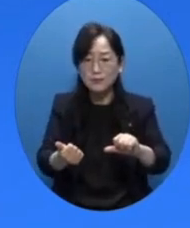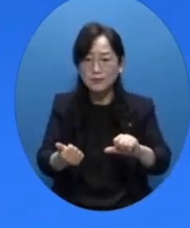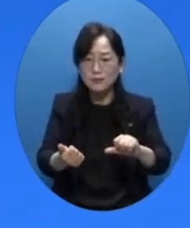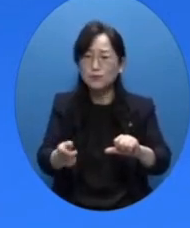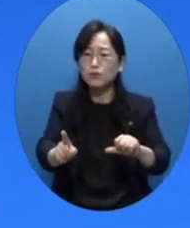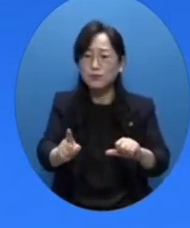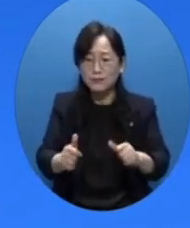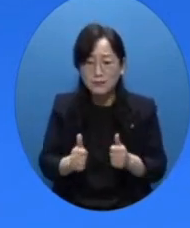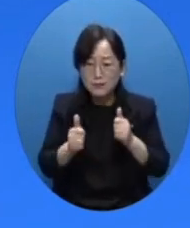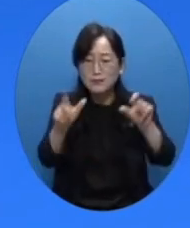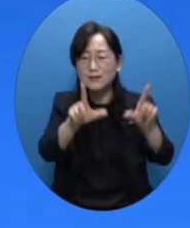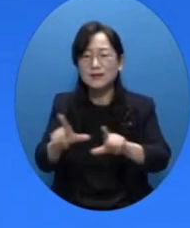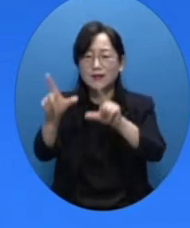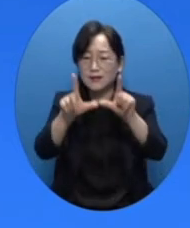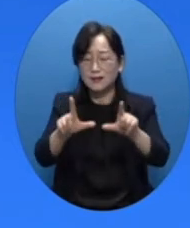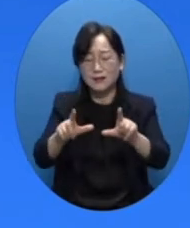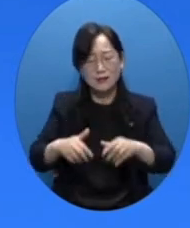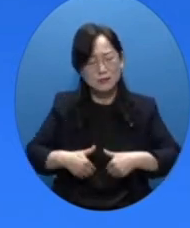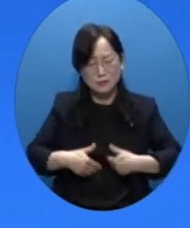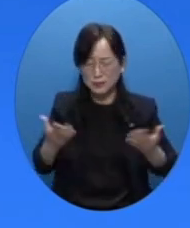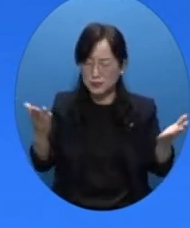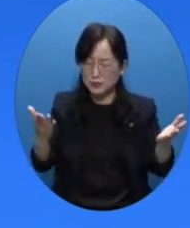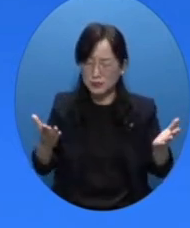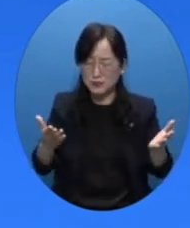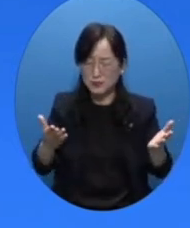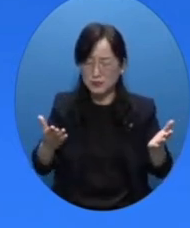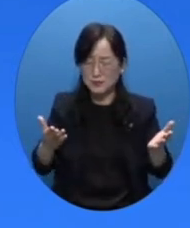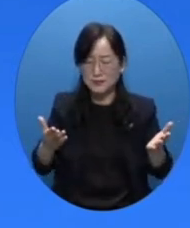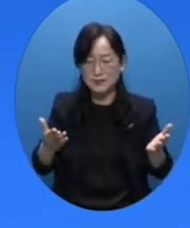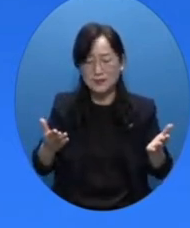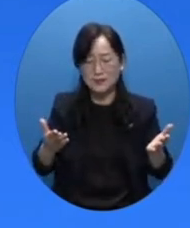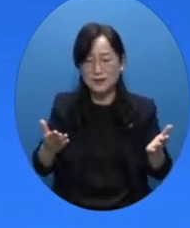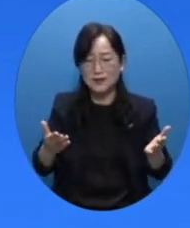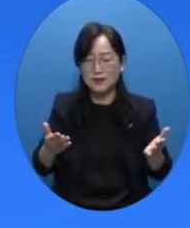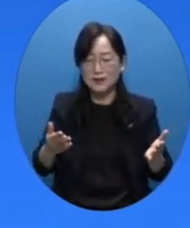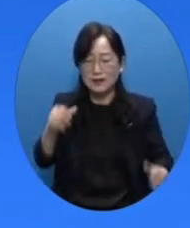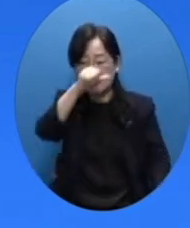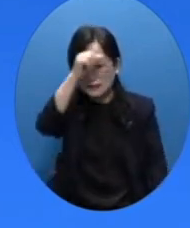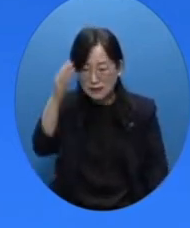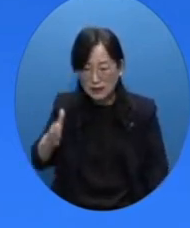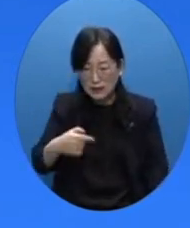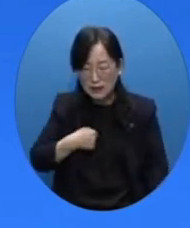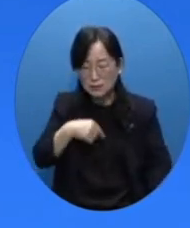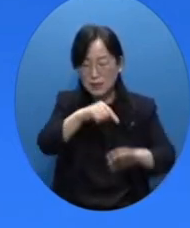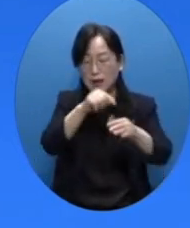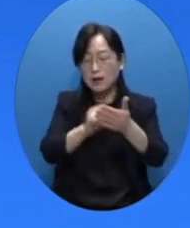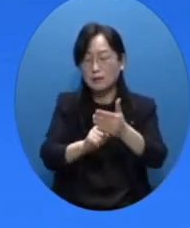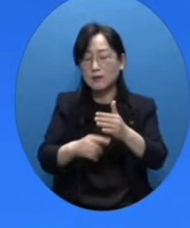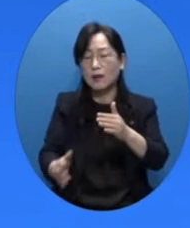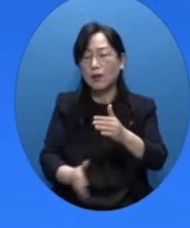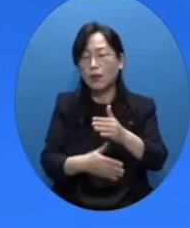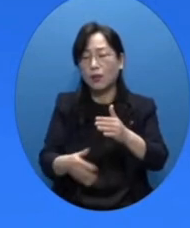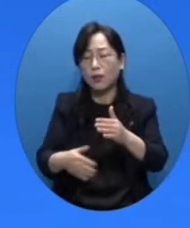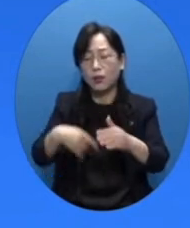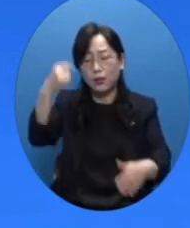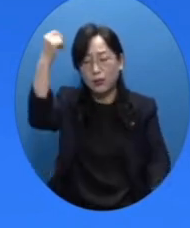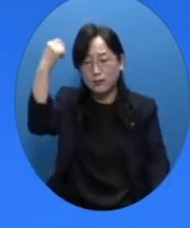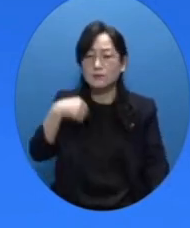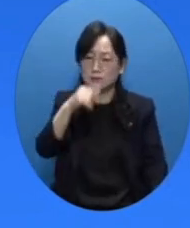열심 을 다해 살 필요가 뭐가 있나 인생 허 무가베 받았습니다 곧 아끼려면 생